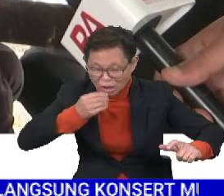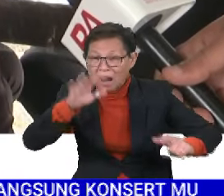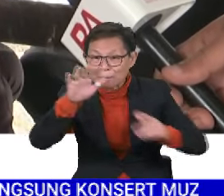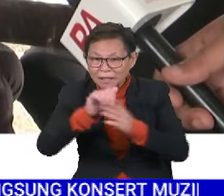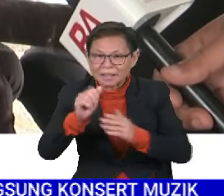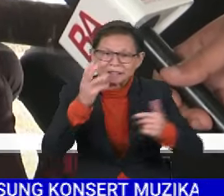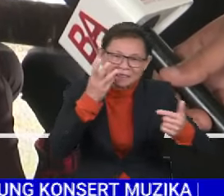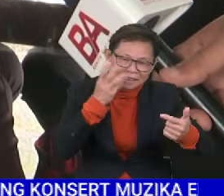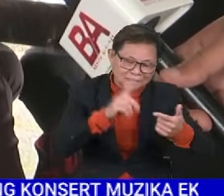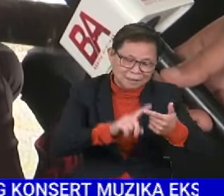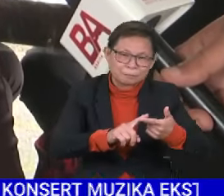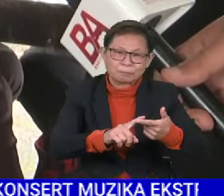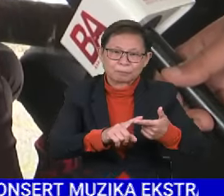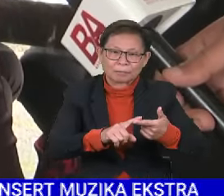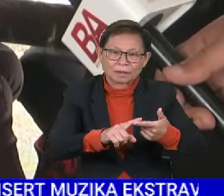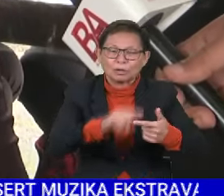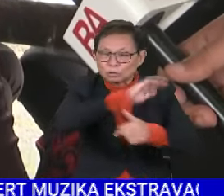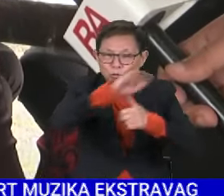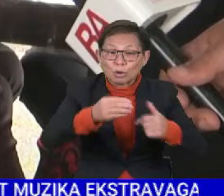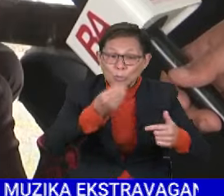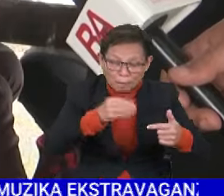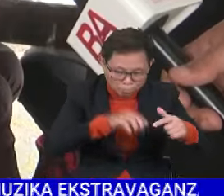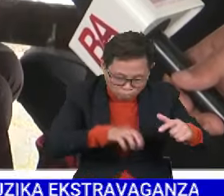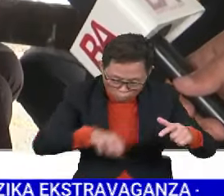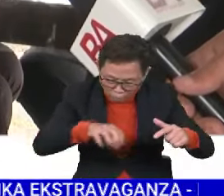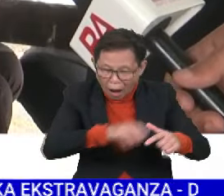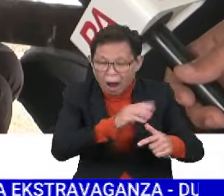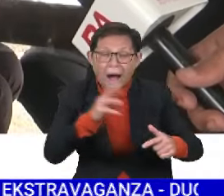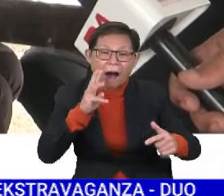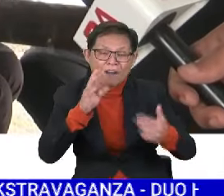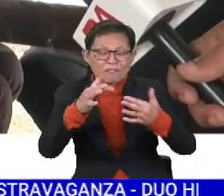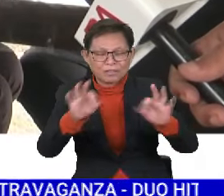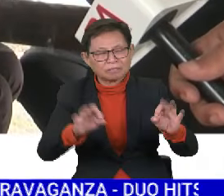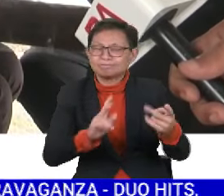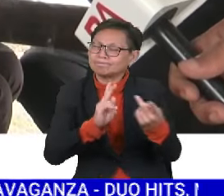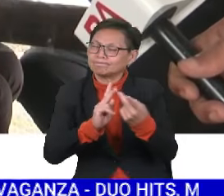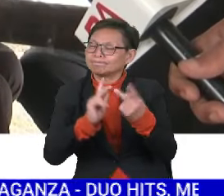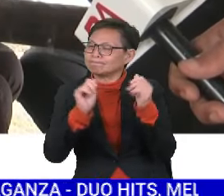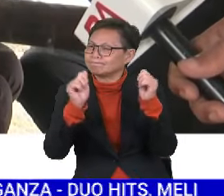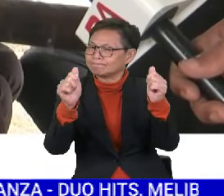nasi dengan lauk semua ada, dengan air semua percuma, okey, memadai sangat.